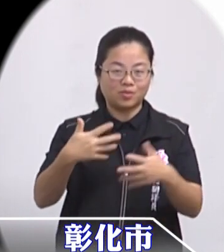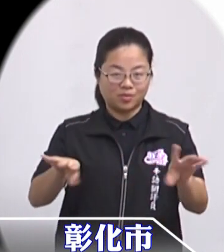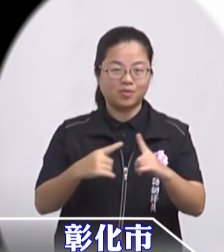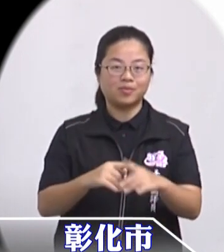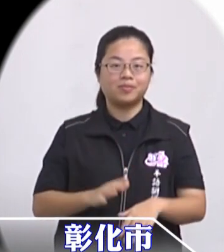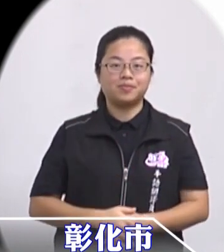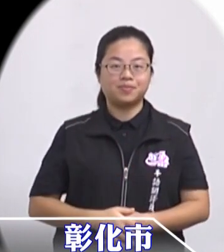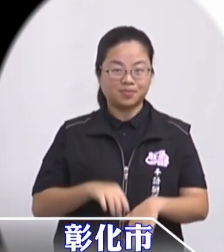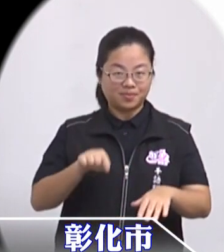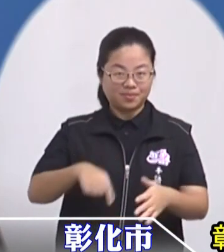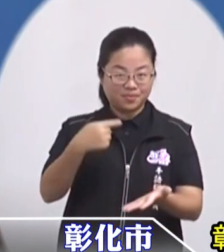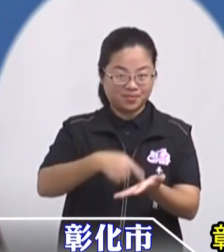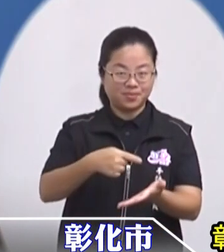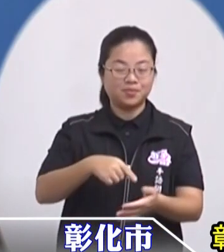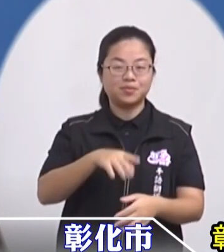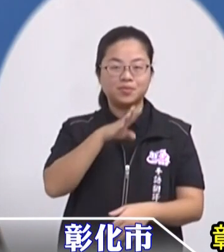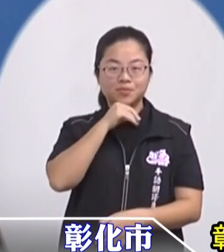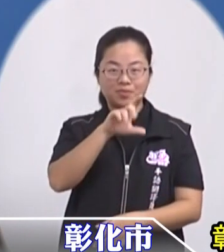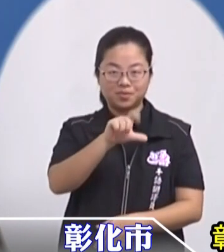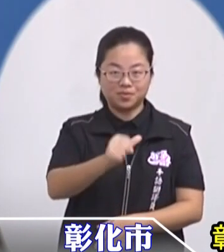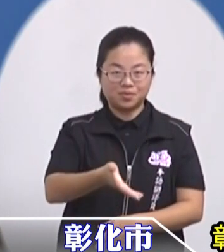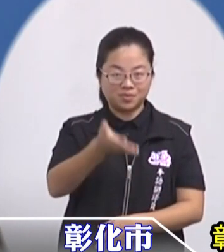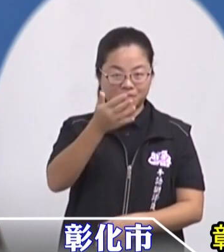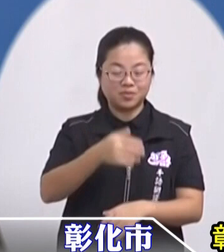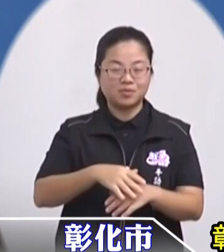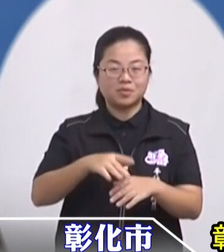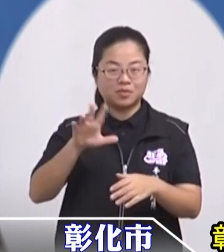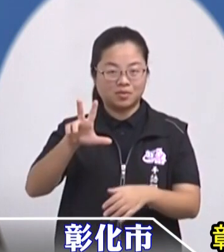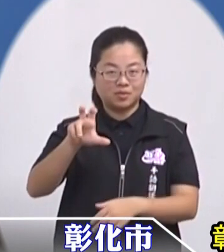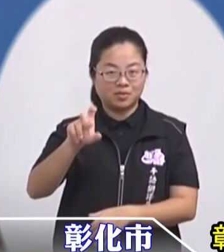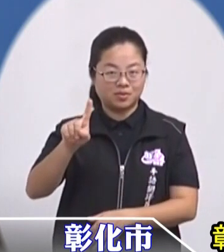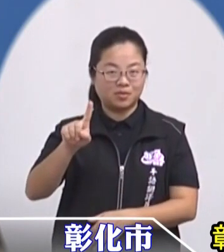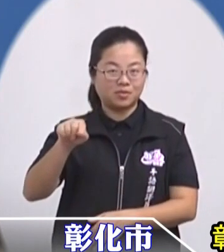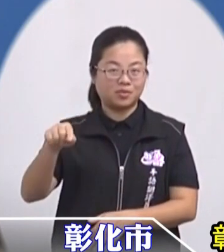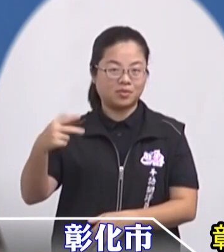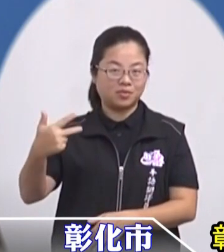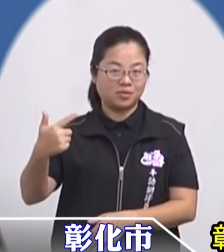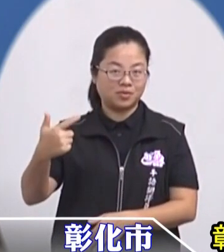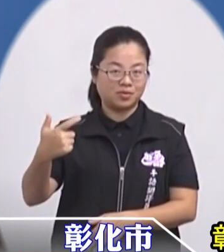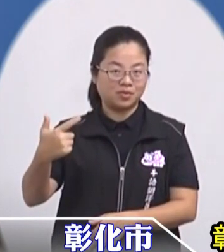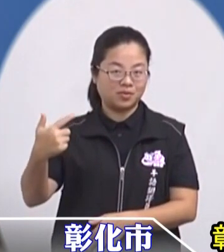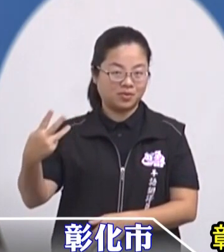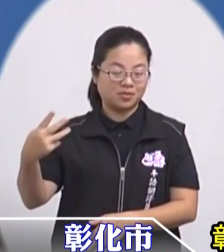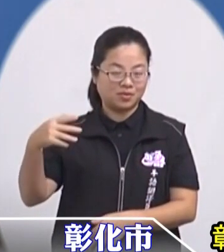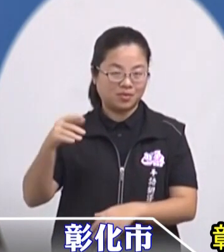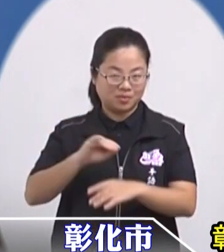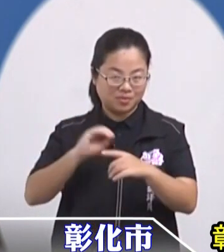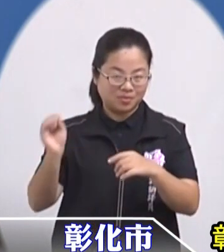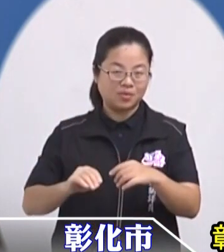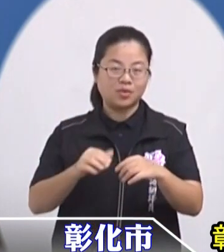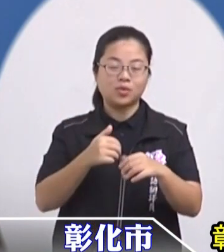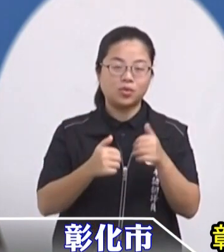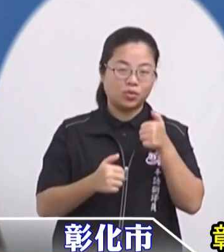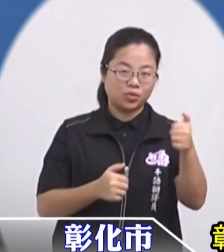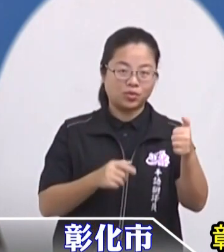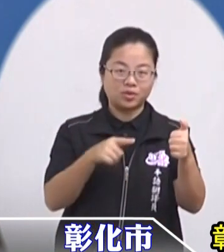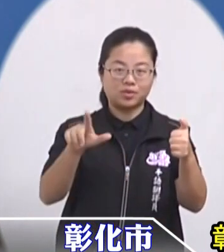159,403人哈。这次呢，我们的65岁以上有到了71.63%哈。那50到64岁有